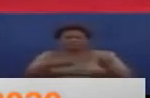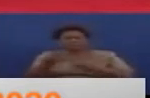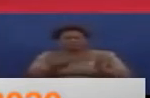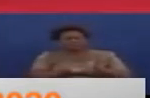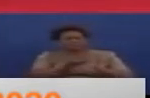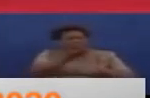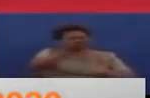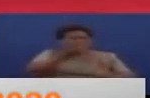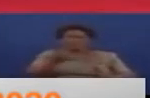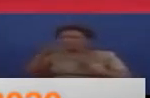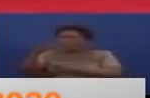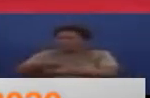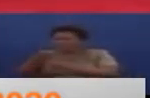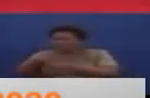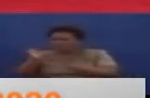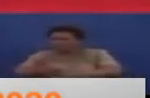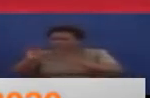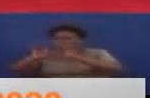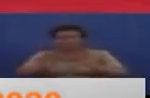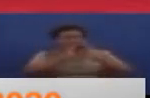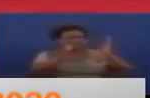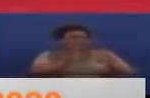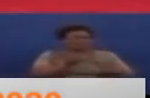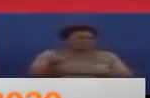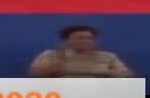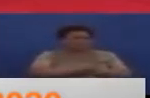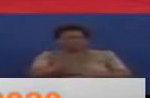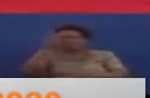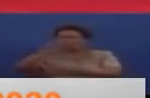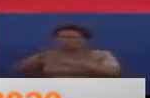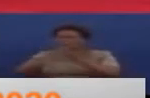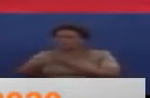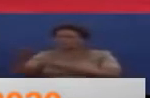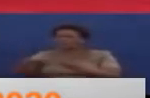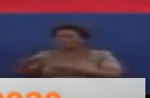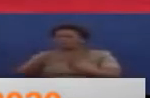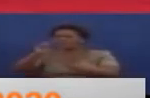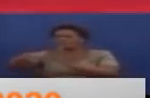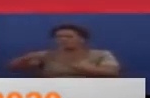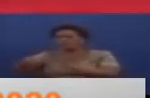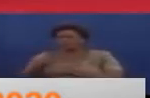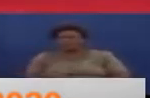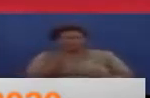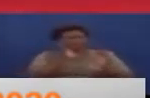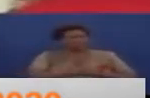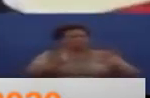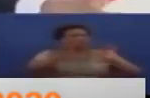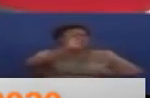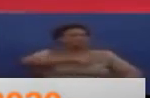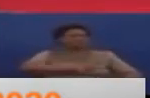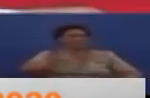kilimo, miundombinu, huduma na kujenga uchumi wa viwanda ili kuongeza ajira na kuboresha ustawi wa